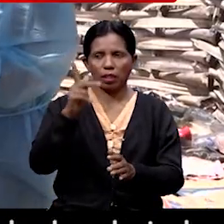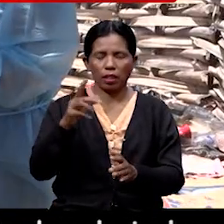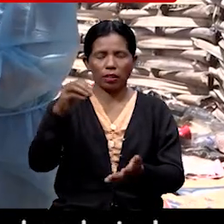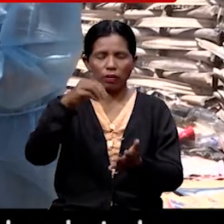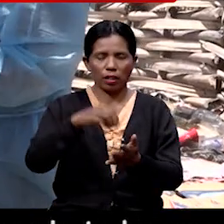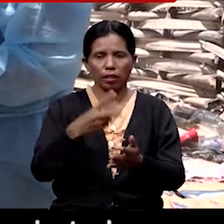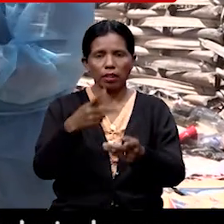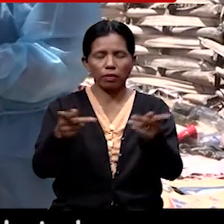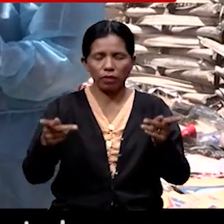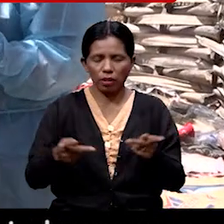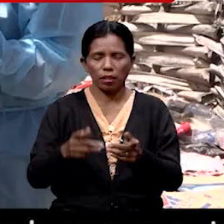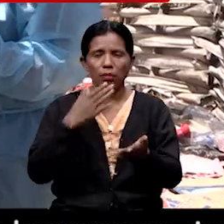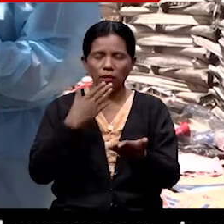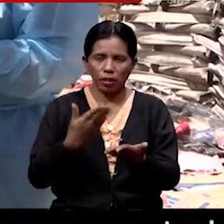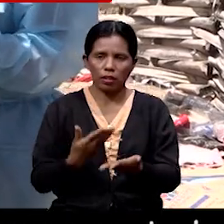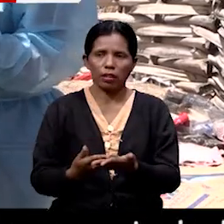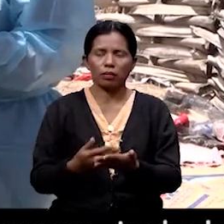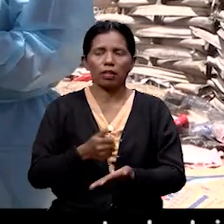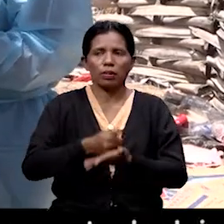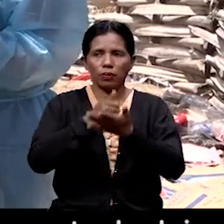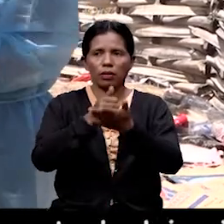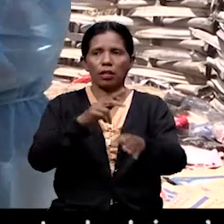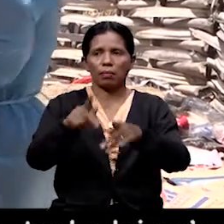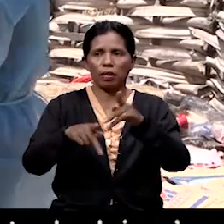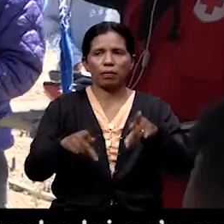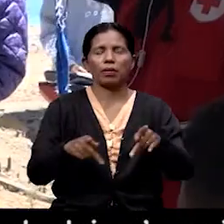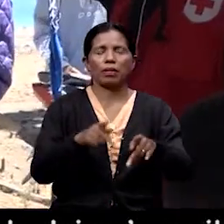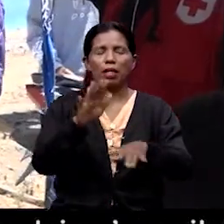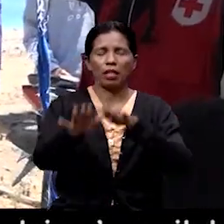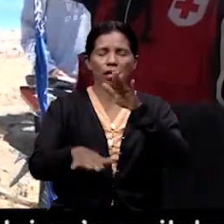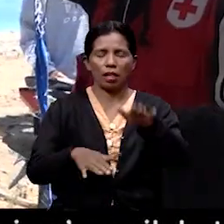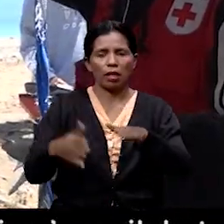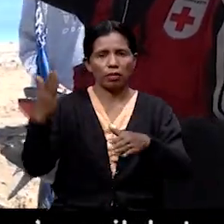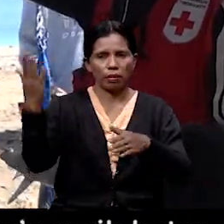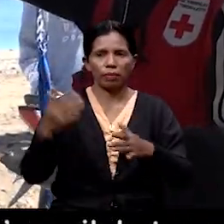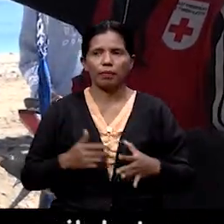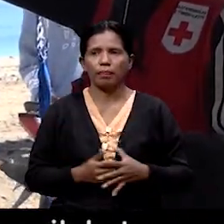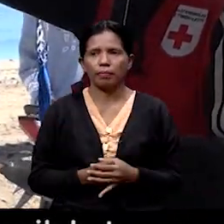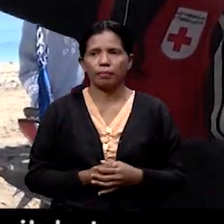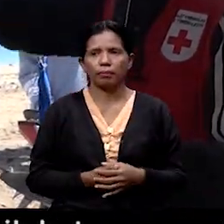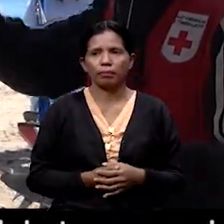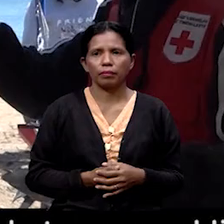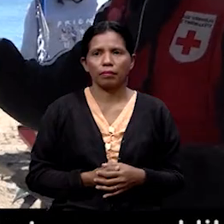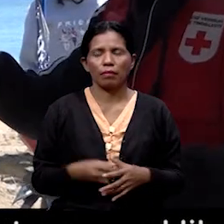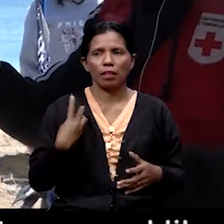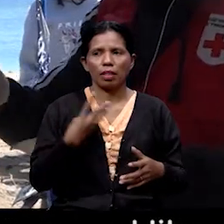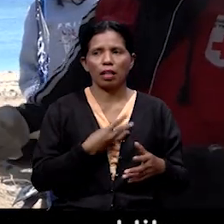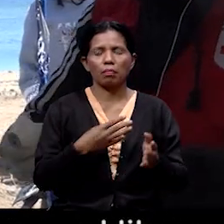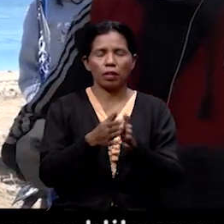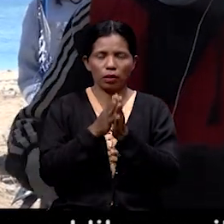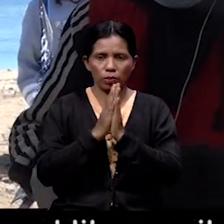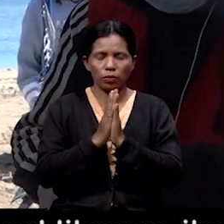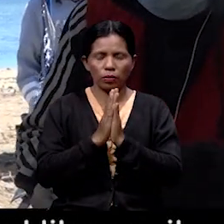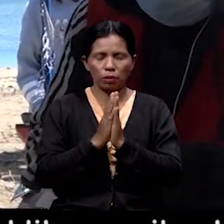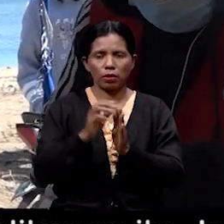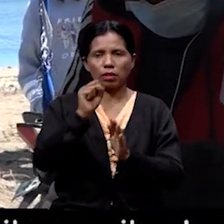kondisaun basira iha fatin refere, hodi atende sidadaun nebe halo movimento iha ponto entrada sira. Am husu bahansa centro gestão